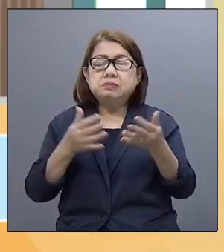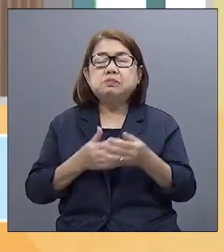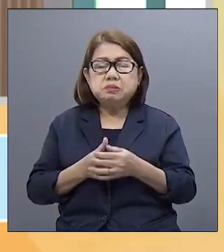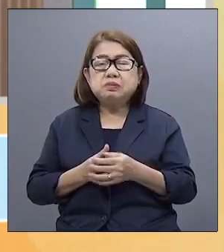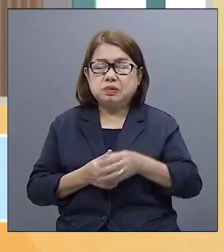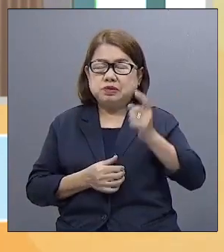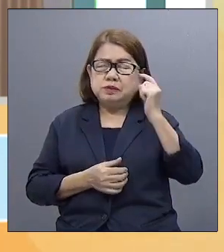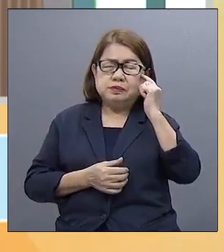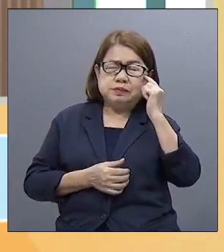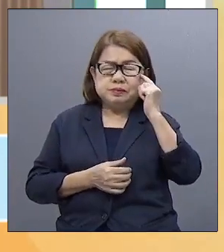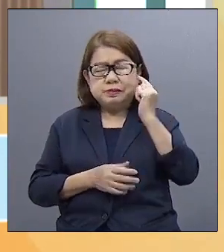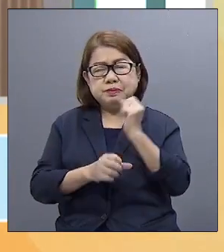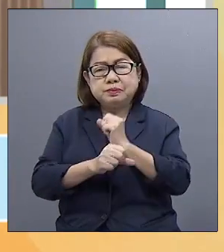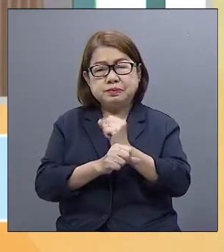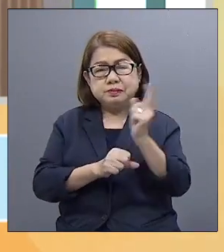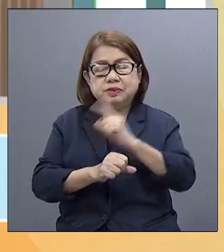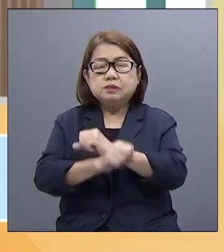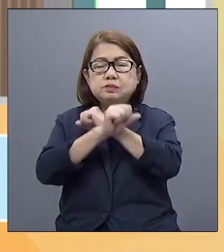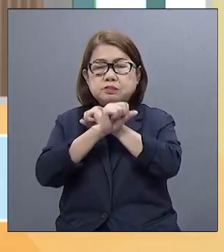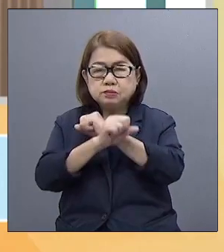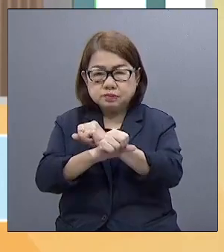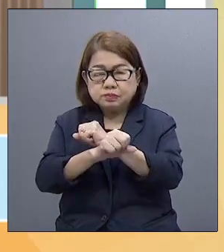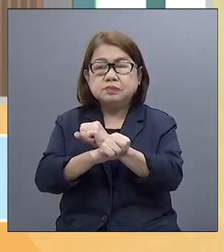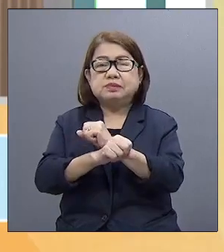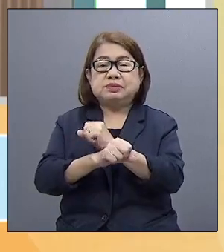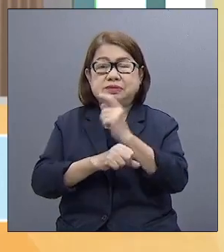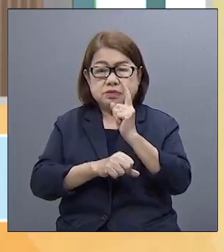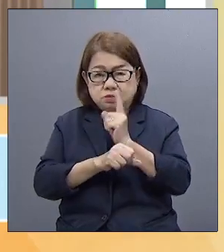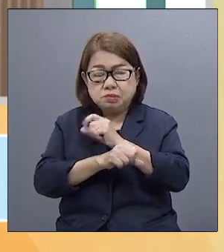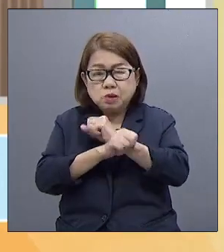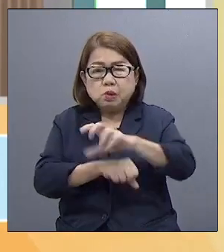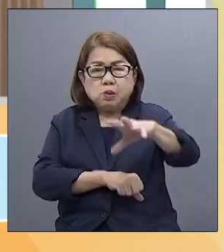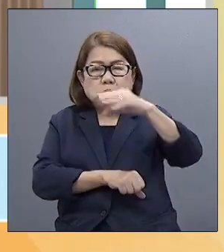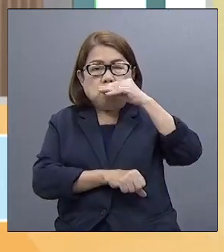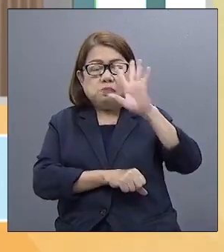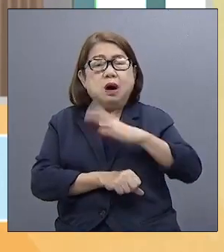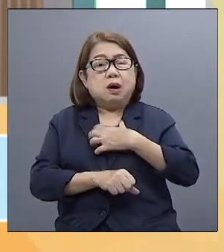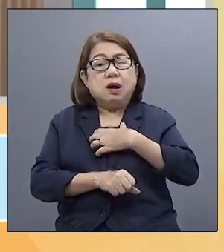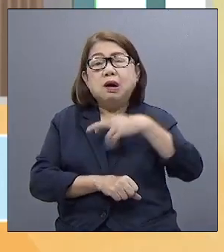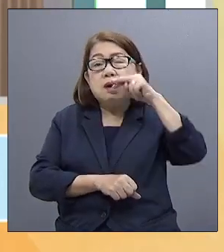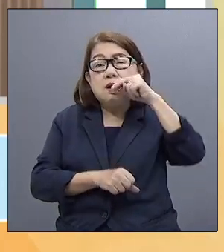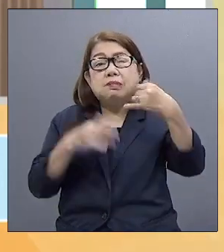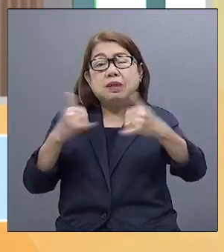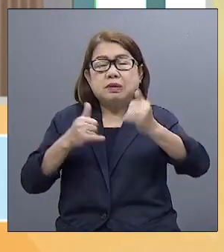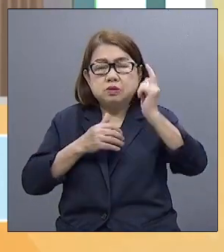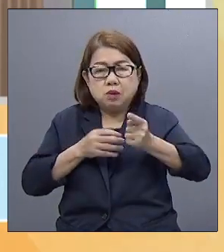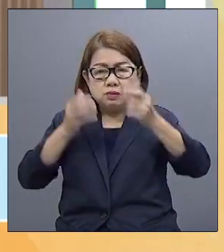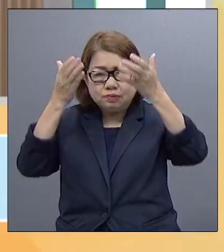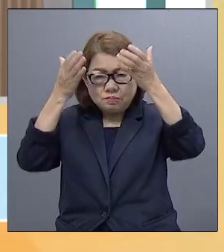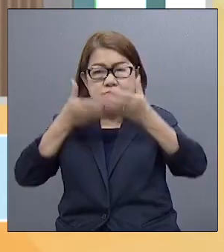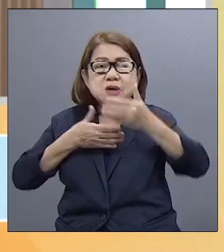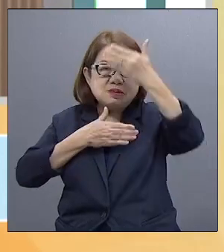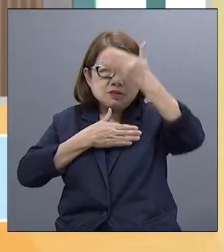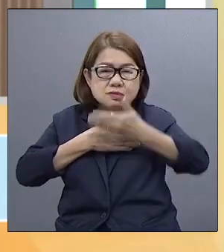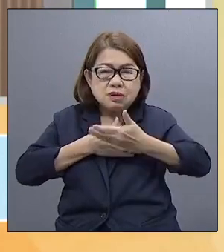าทางที่ป้องกันให้เหล่านั้นเนี่ยเข้าสู่ร่างกายเราได้น้อยที่สุดหรือบางทีเนี่ยถ้าเกิดจะเล่นน้ำก็อาจจะเป็นหน้ากากแบบใสๆก็ได ้ นะอย่างที่หม